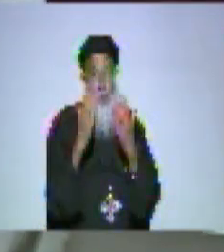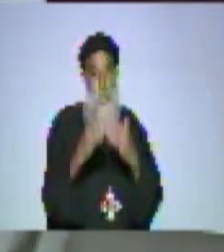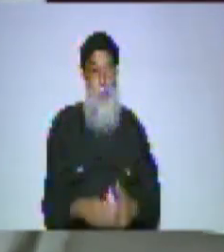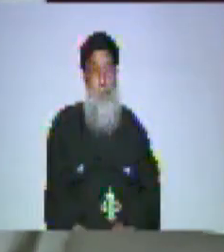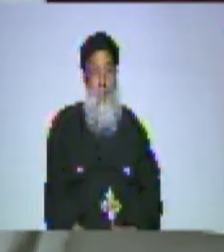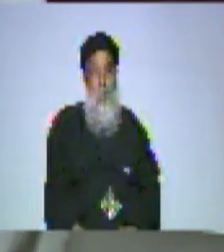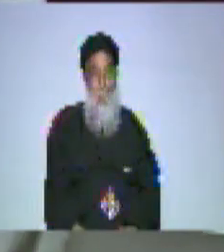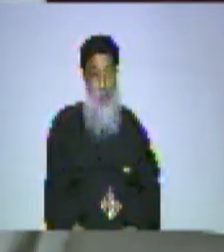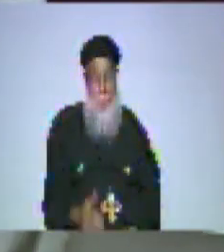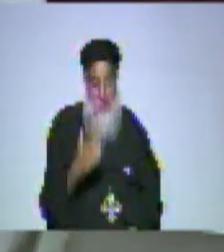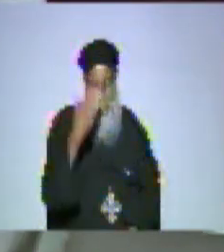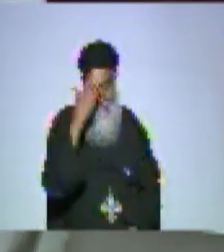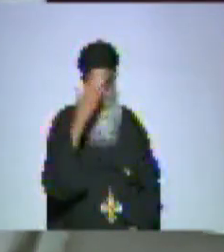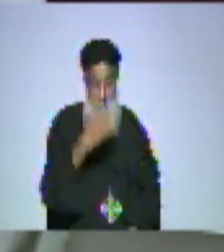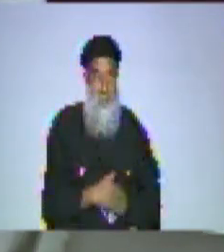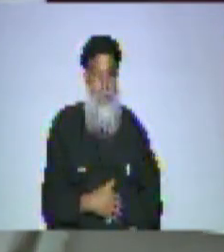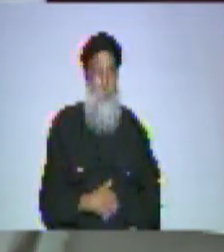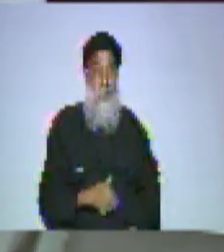صابونه